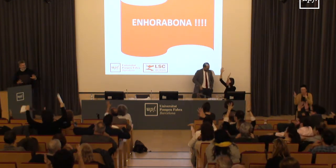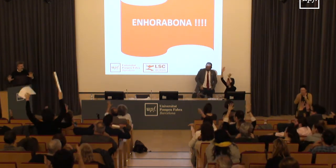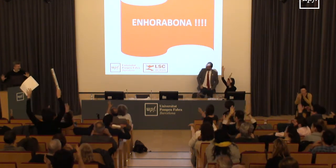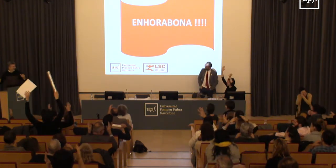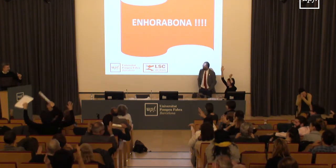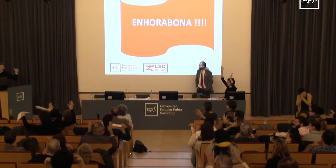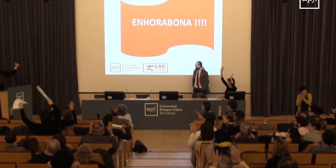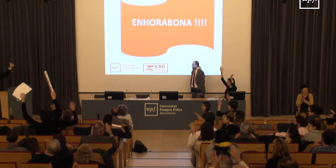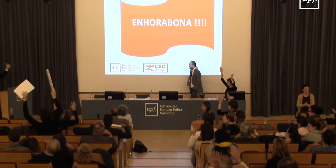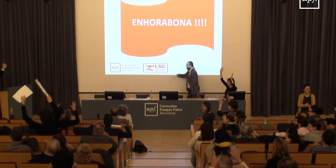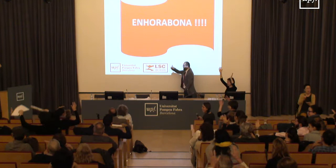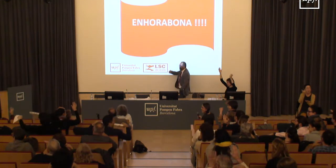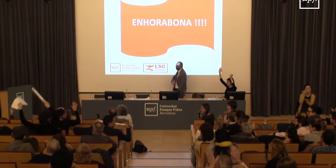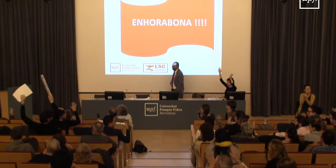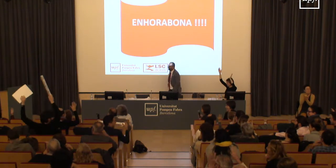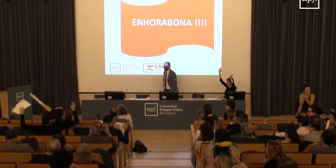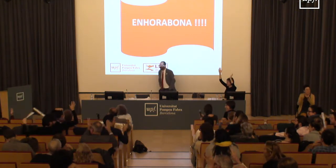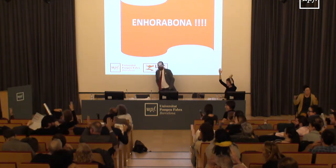eh?